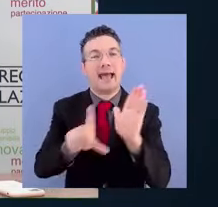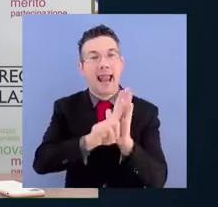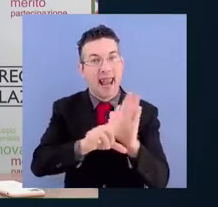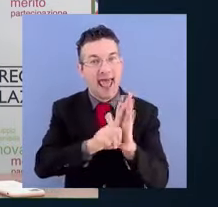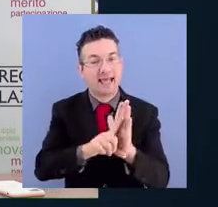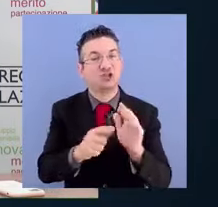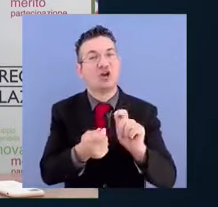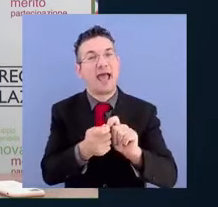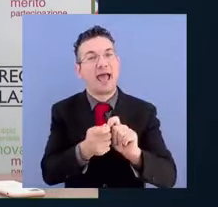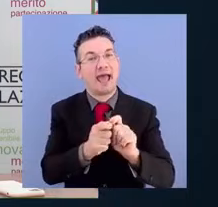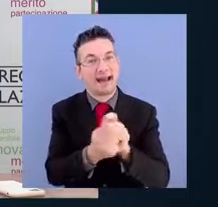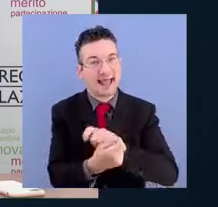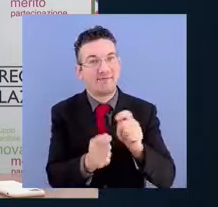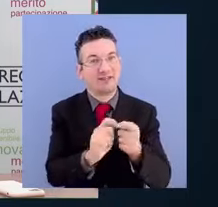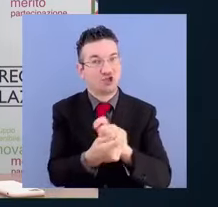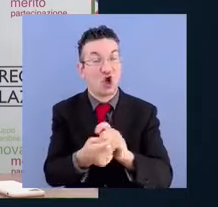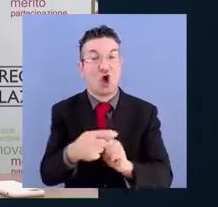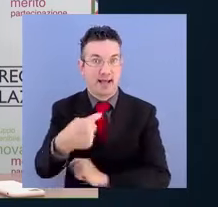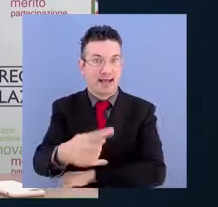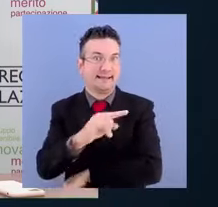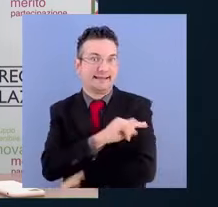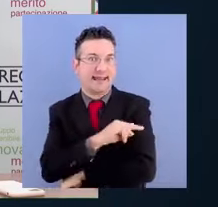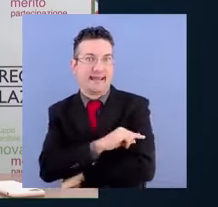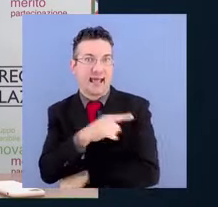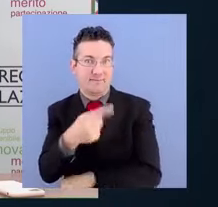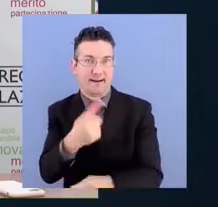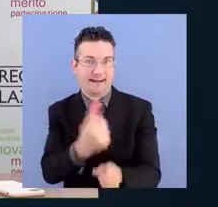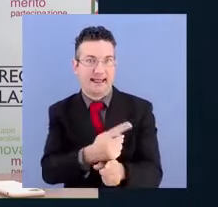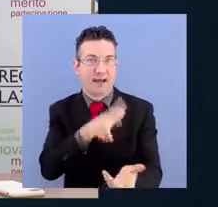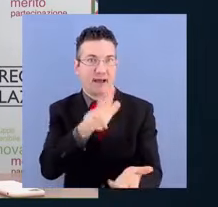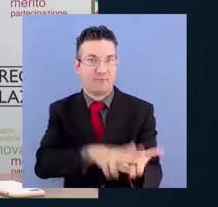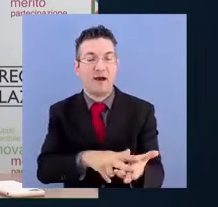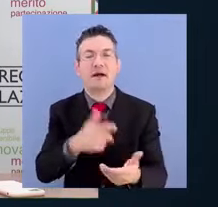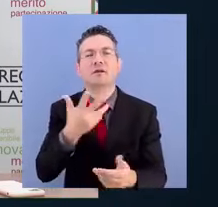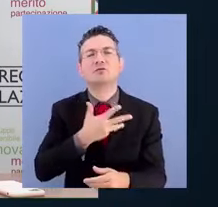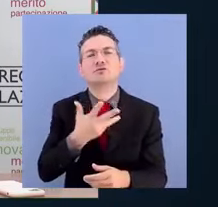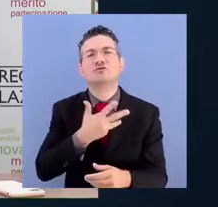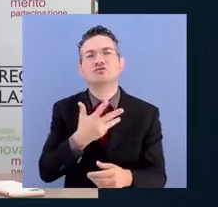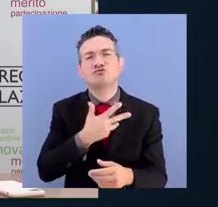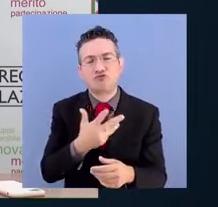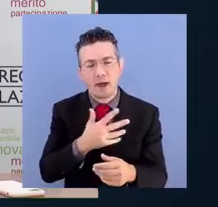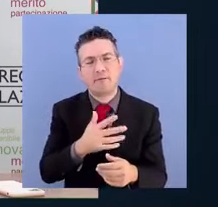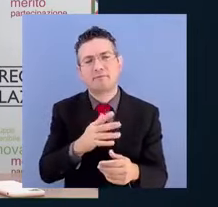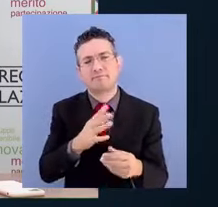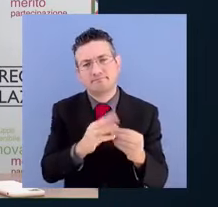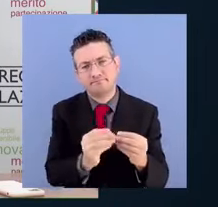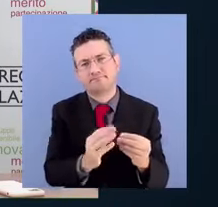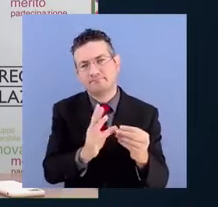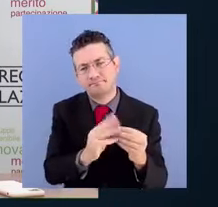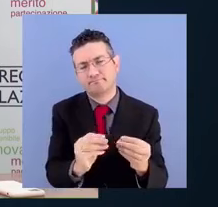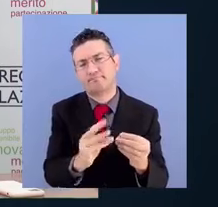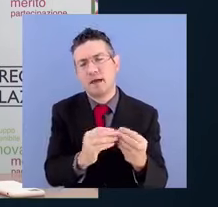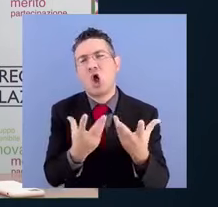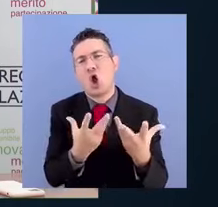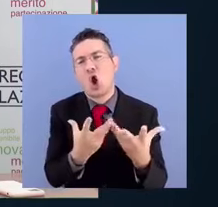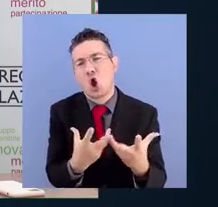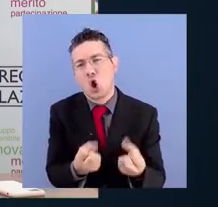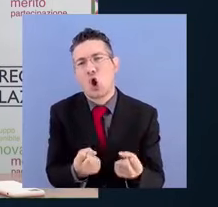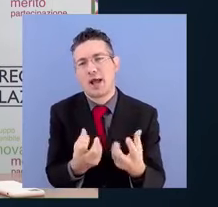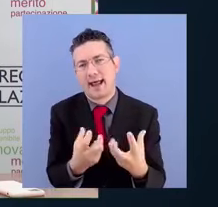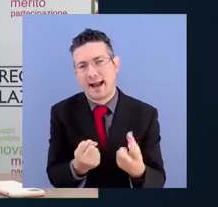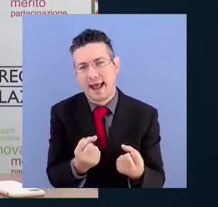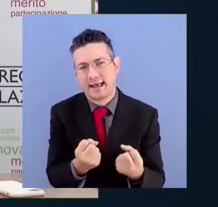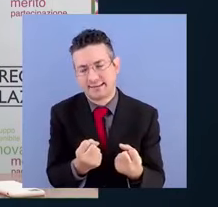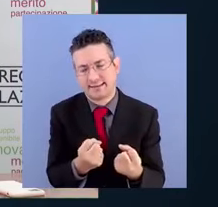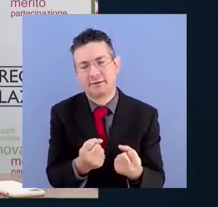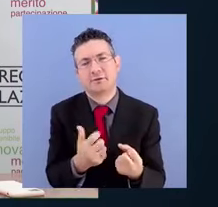approvata a settembre quindi a tutta una serie anche di iniziative concrete legate appunto